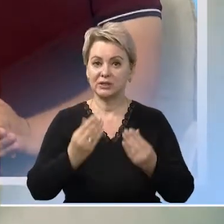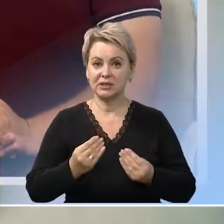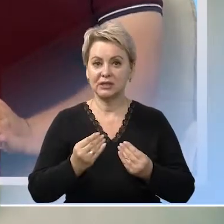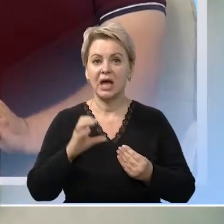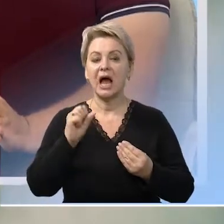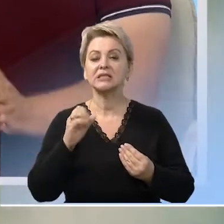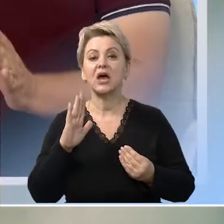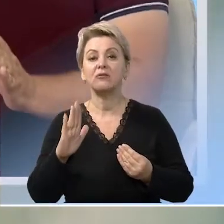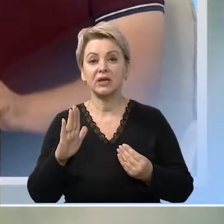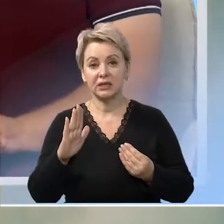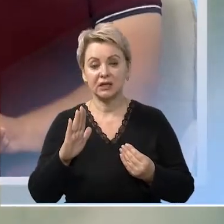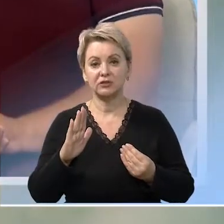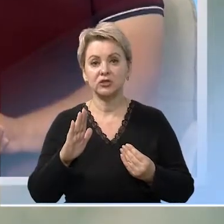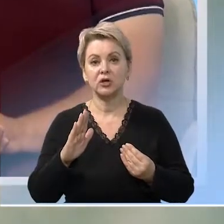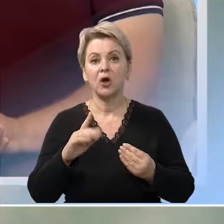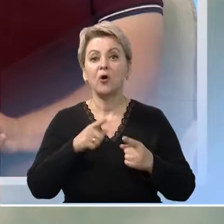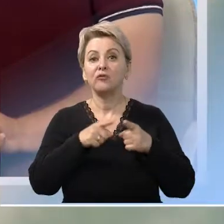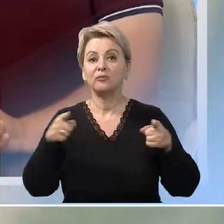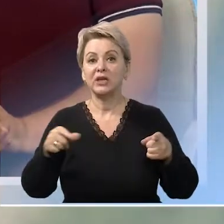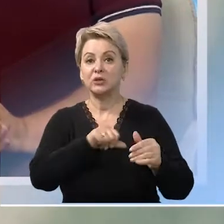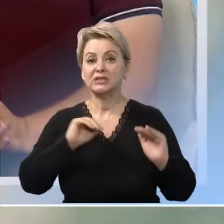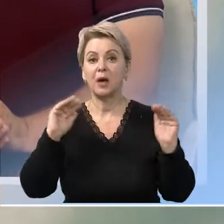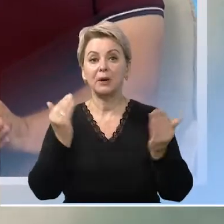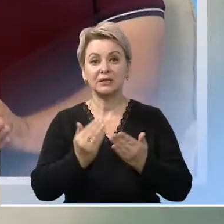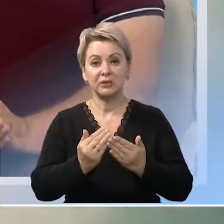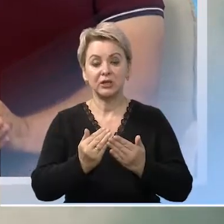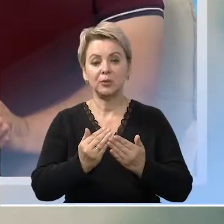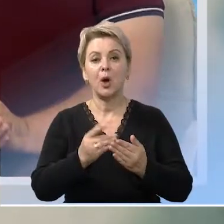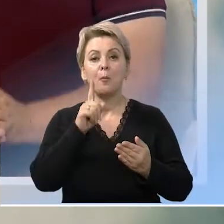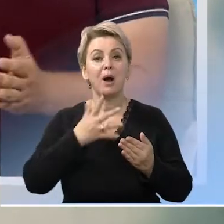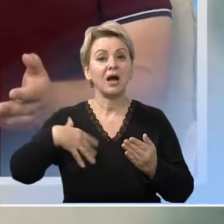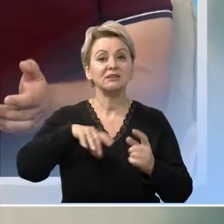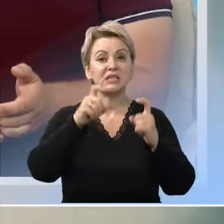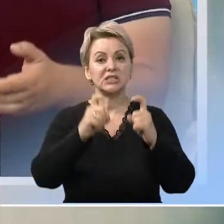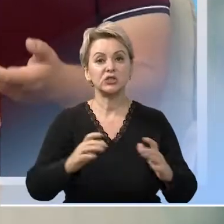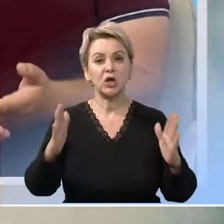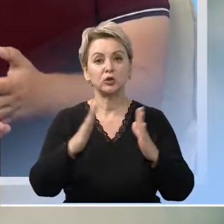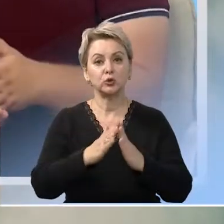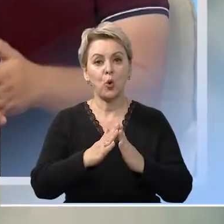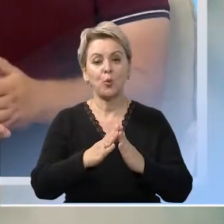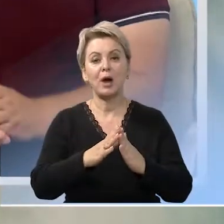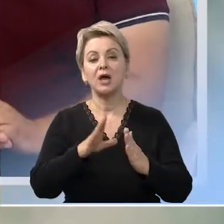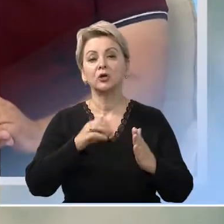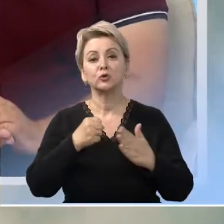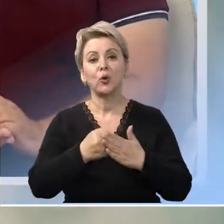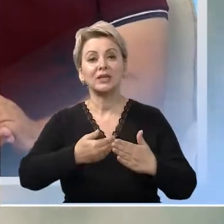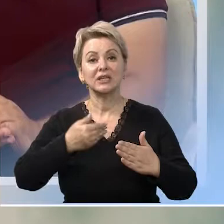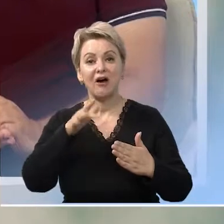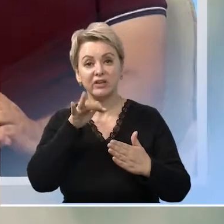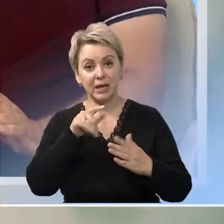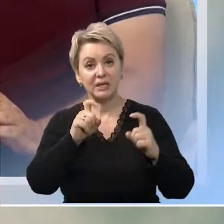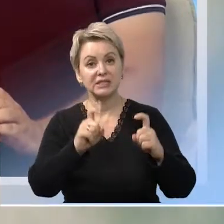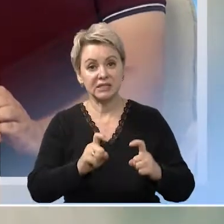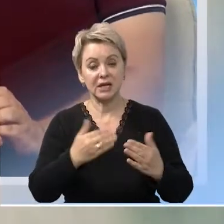Добрый день. Александр Викторович, ну, в период пандемии, наверное, пока все сидят дома, да, сидели дома до недавнего